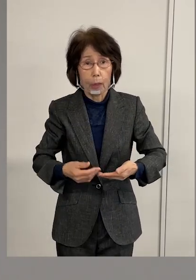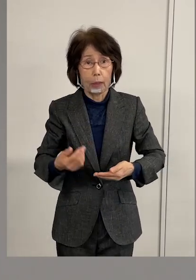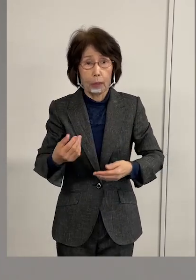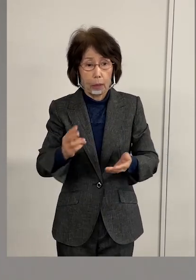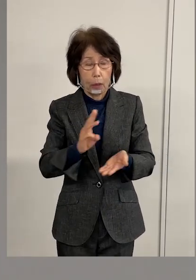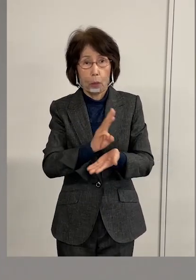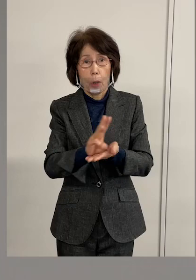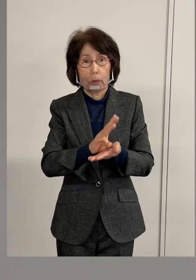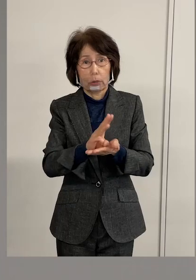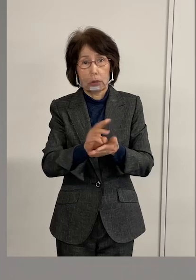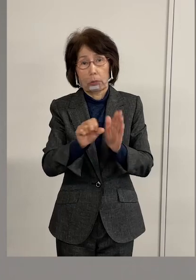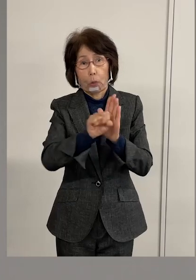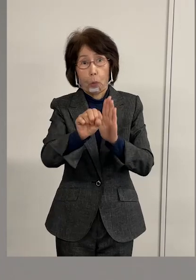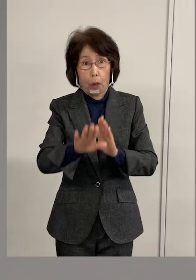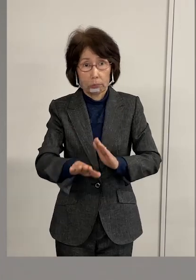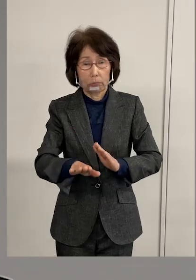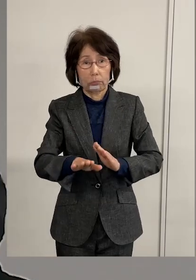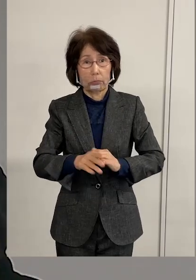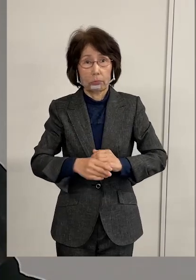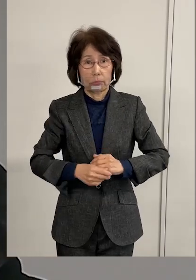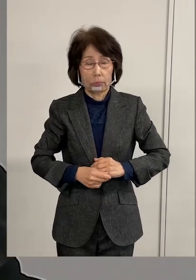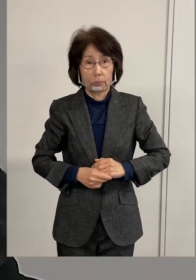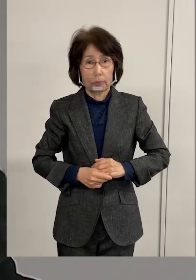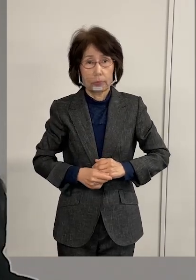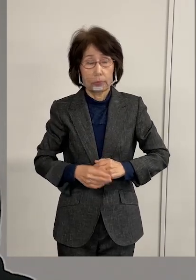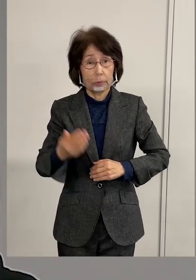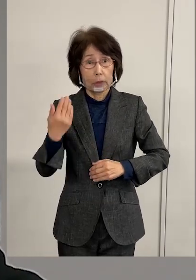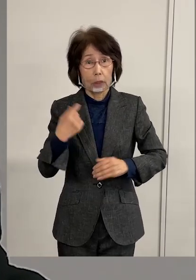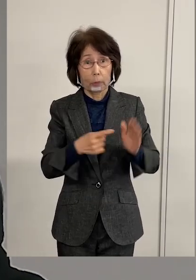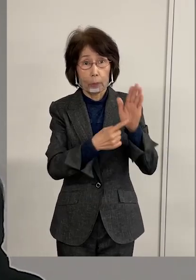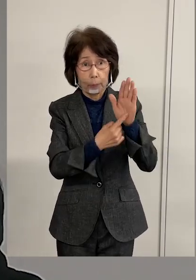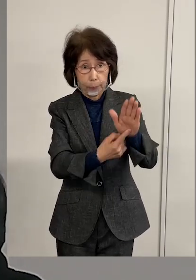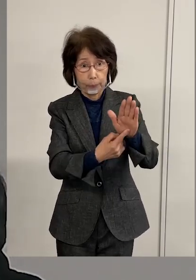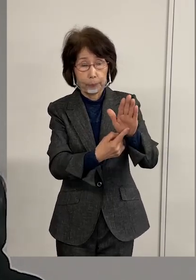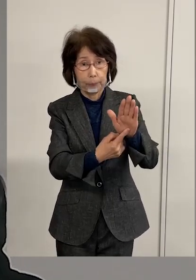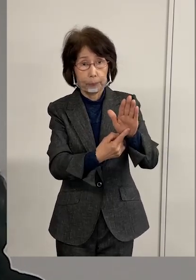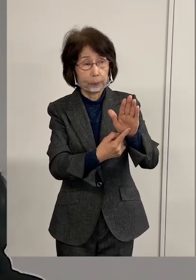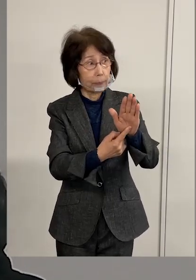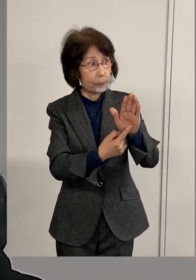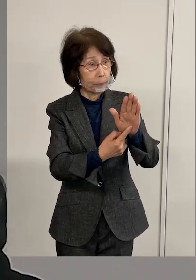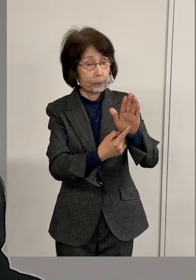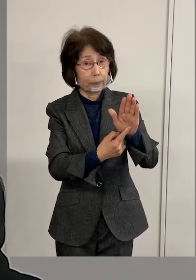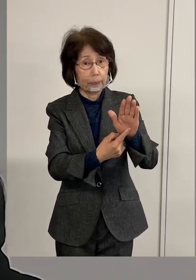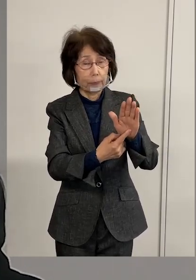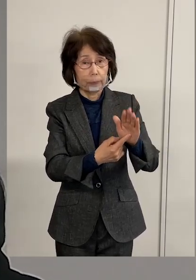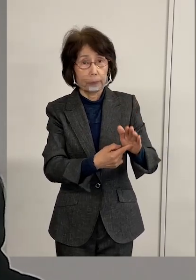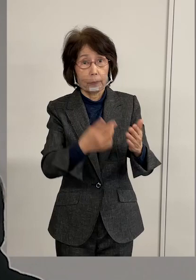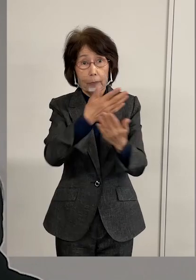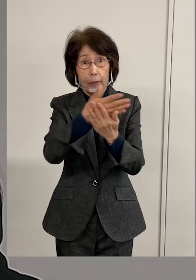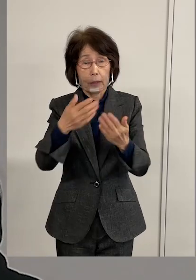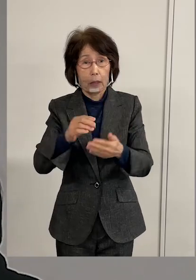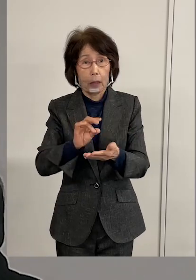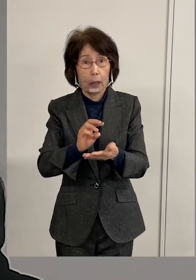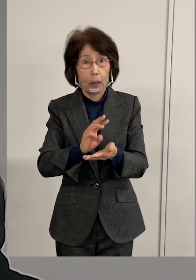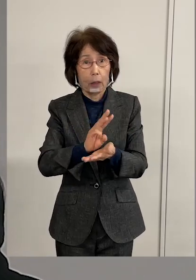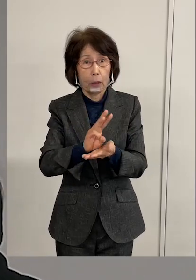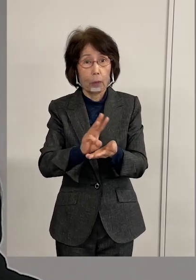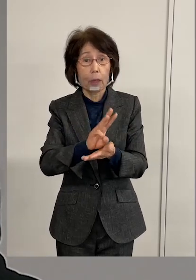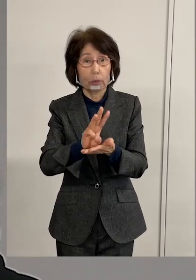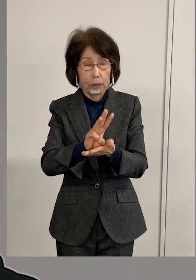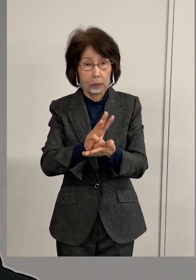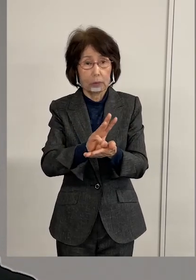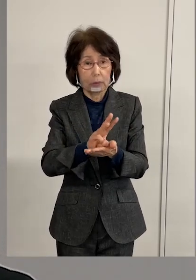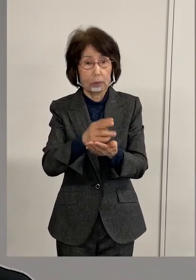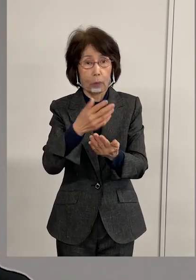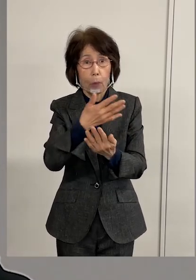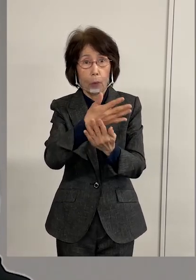が、先ほどもお示しをしたように、一番最初のはワクチンのところ、次のページのワ